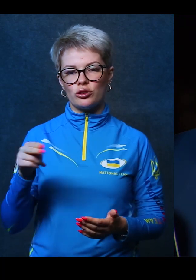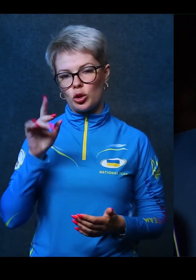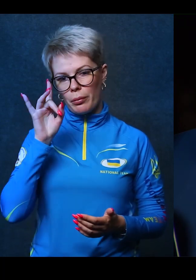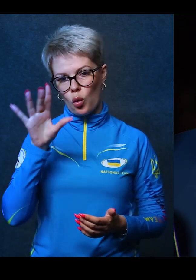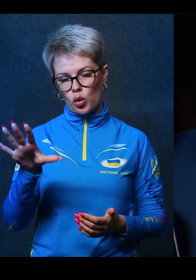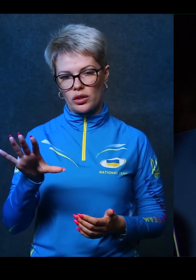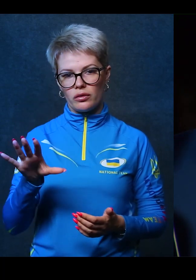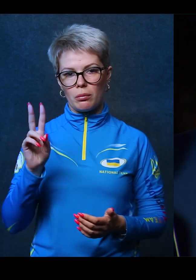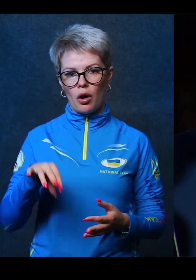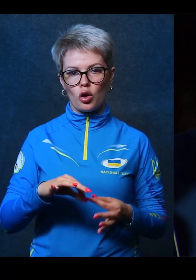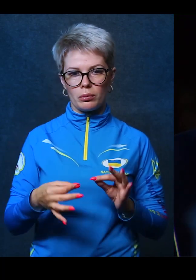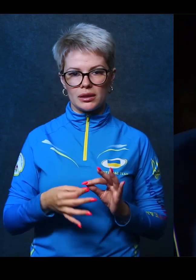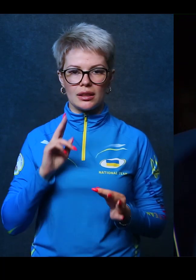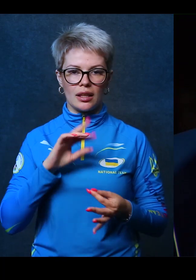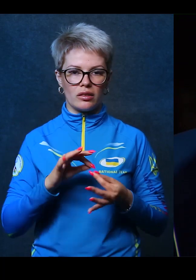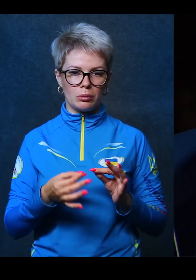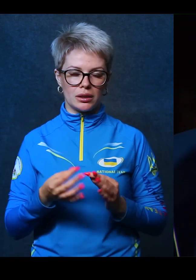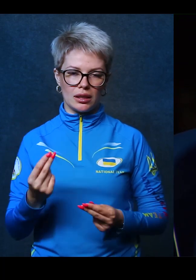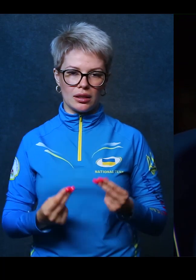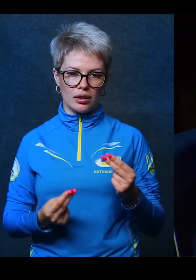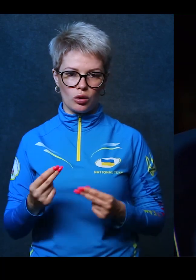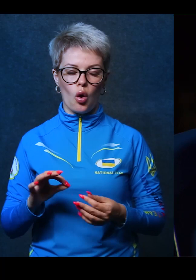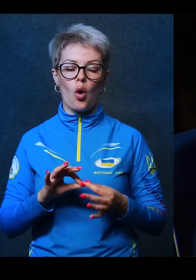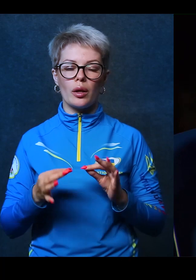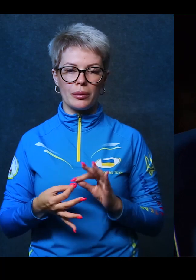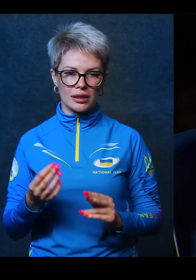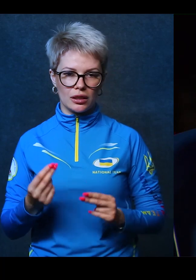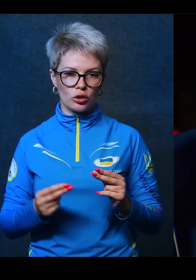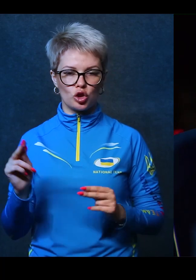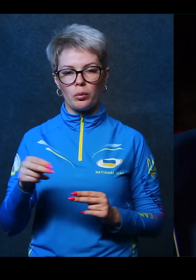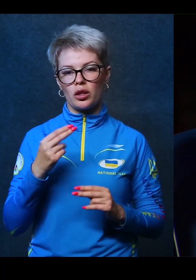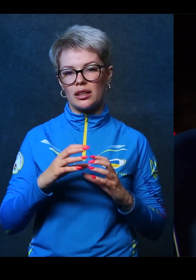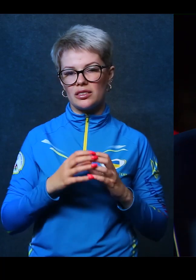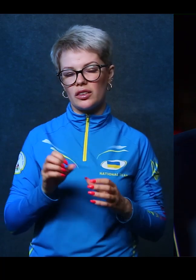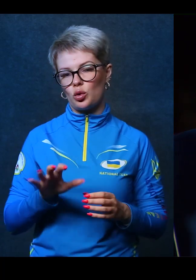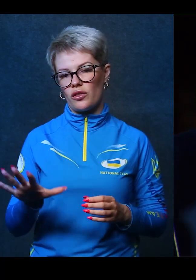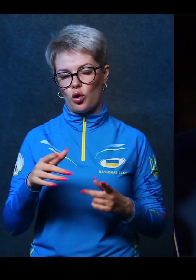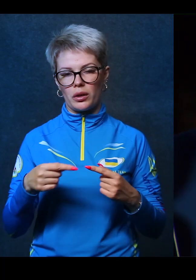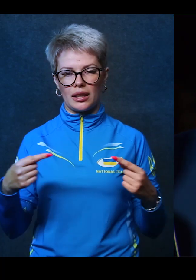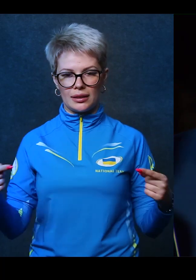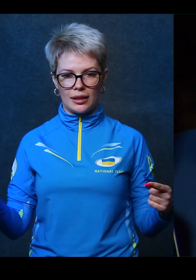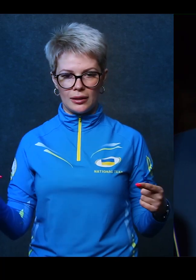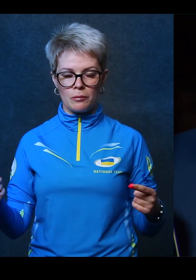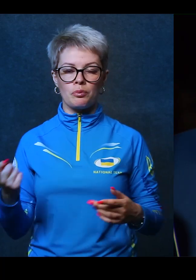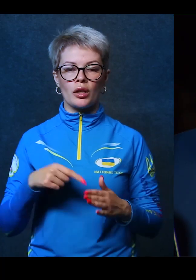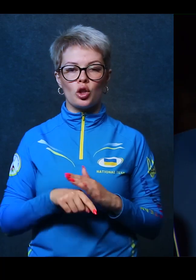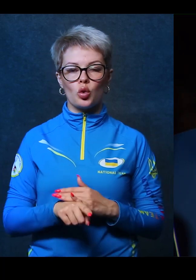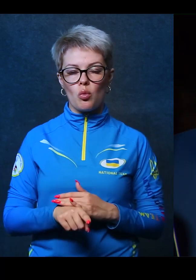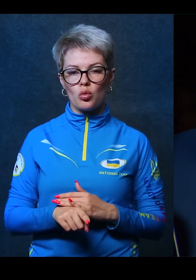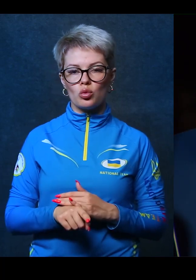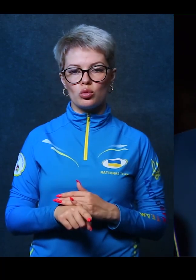чемпіонів паралімпійських, дефлімпійських ігор, олімпійських ігор, чемпіонатів світу, Європи і так далі. Тому